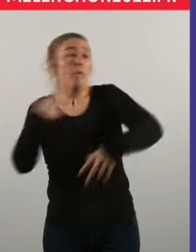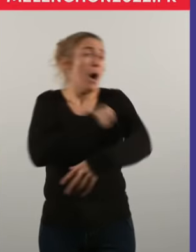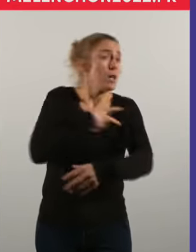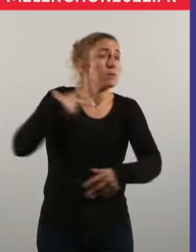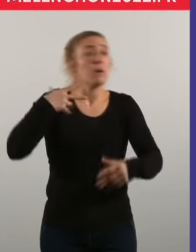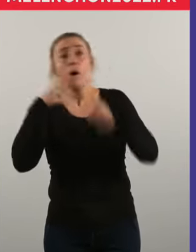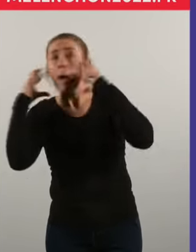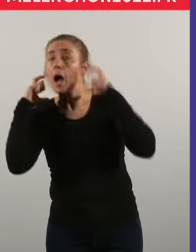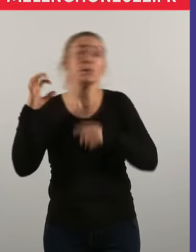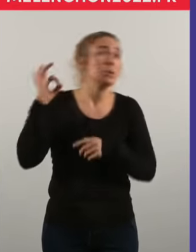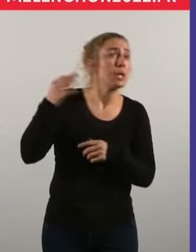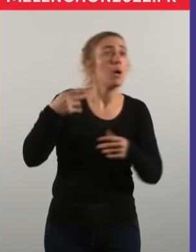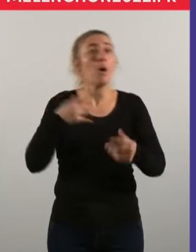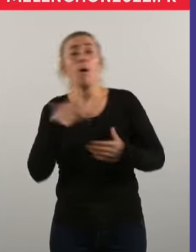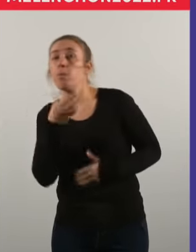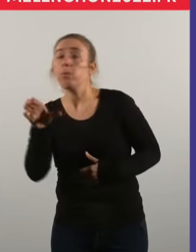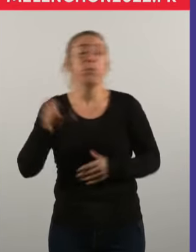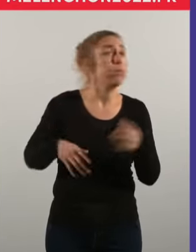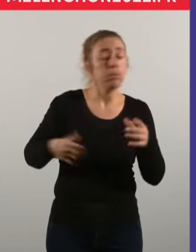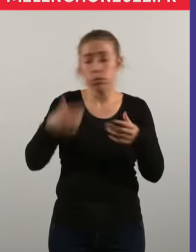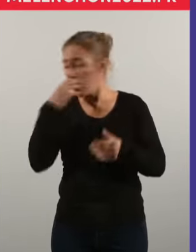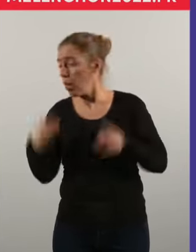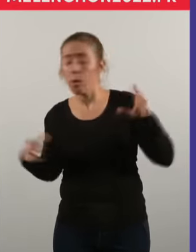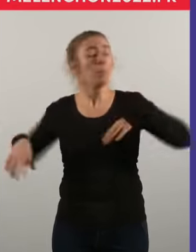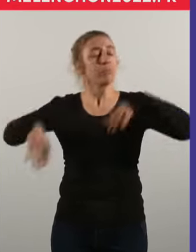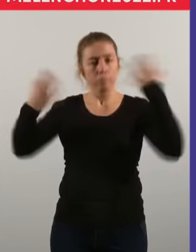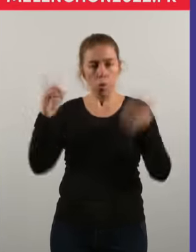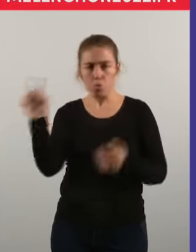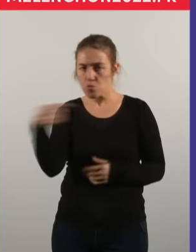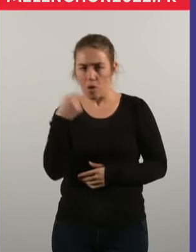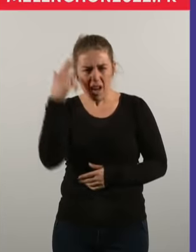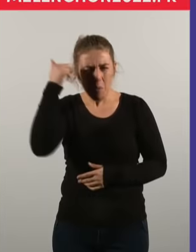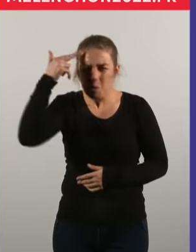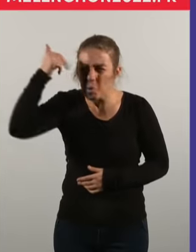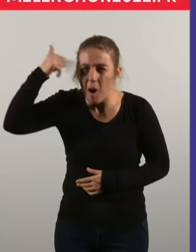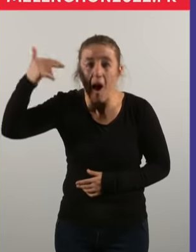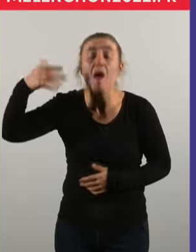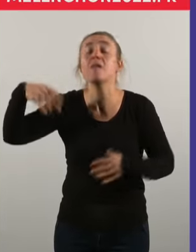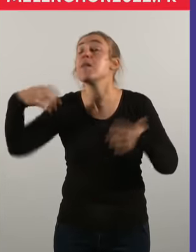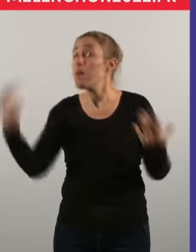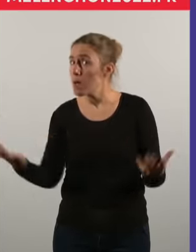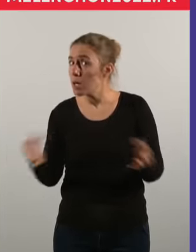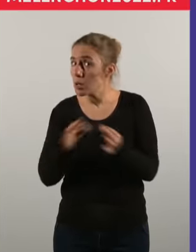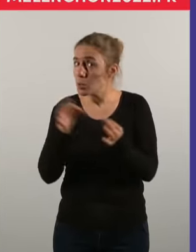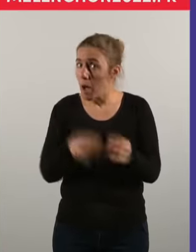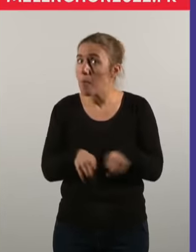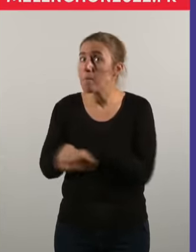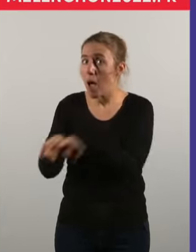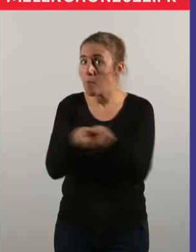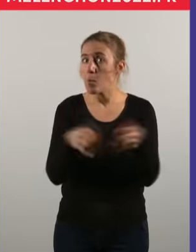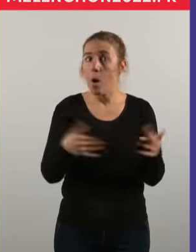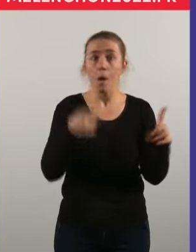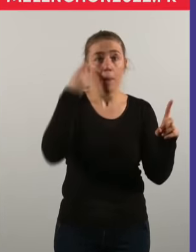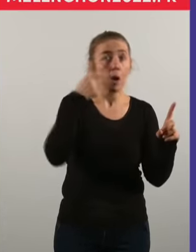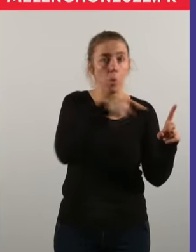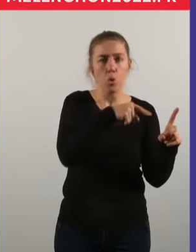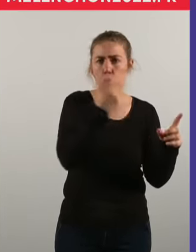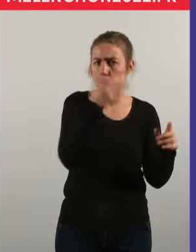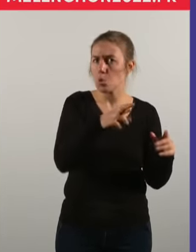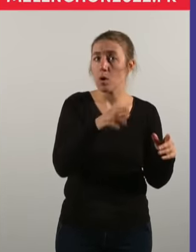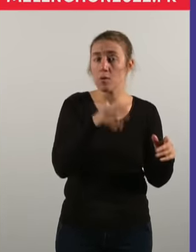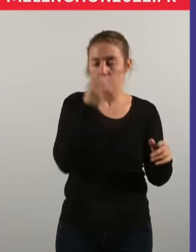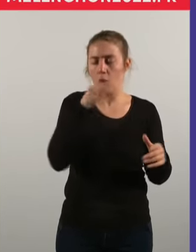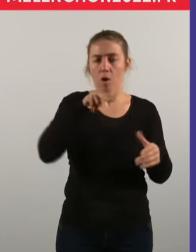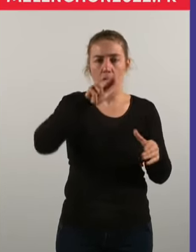vous l'enlevez, vous mettez un test, vous le reposez par terre, votre gosse, etc. Bref, quoi qu'il arrive, de toute façon, M. Macron est certain d'être réélu,